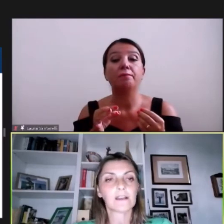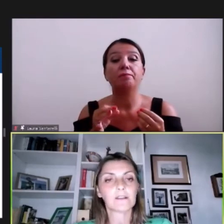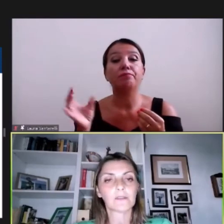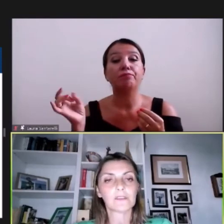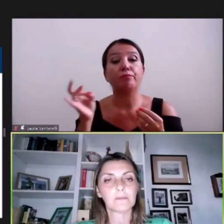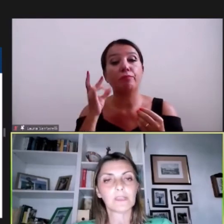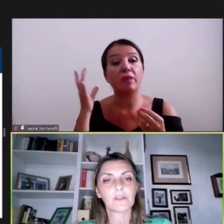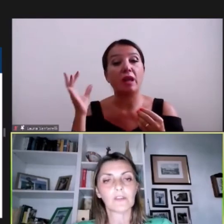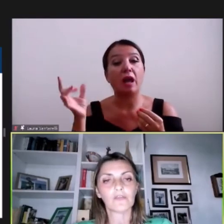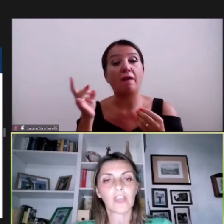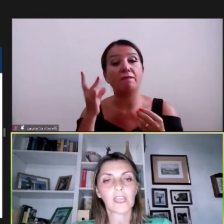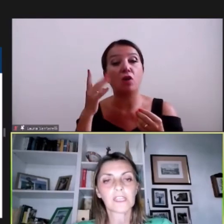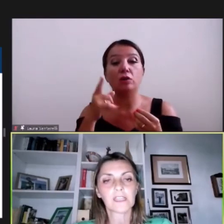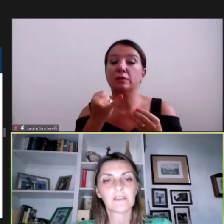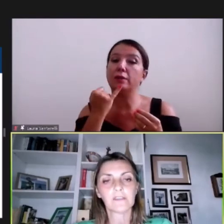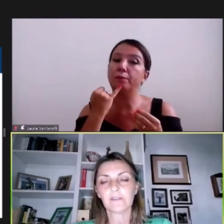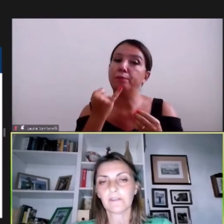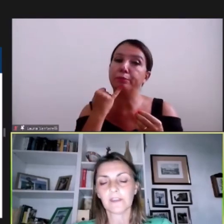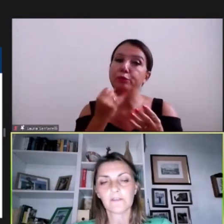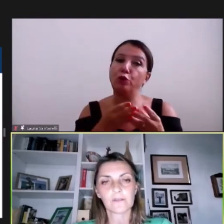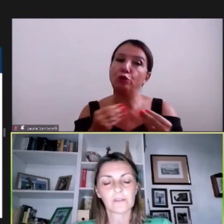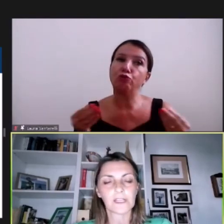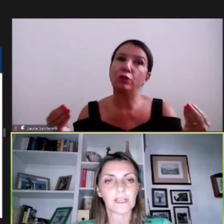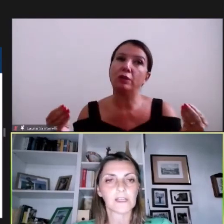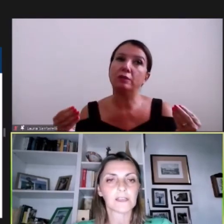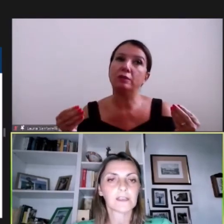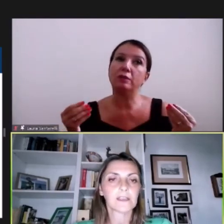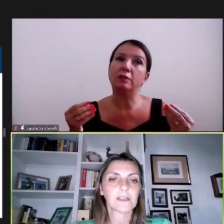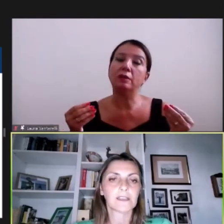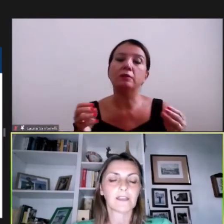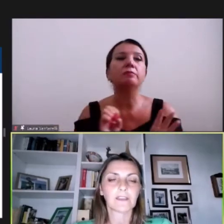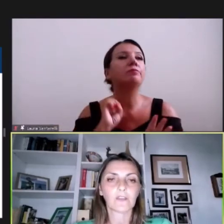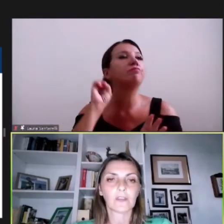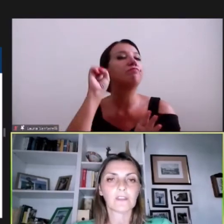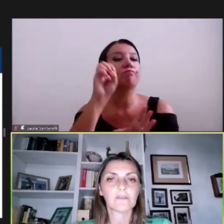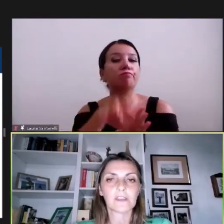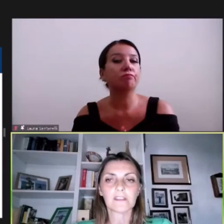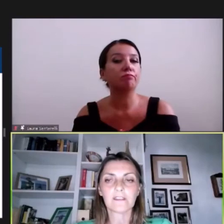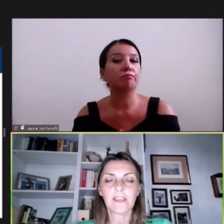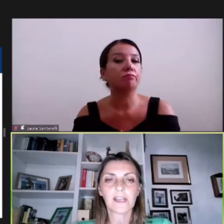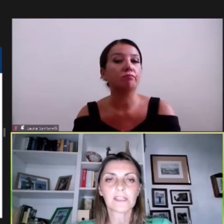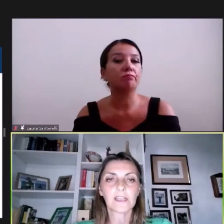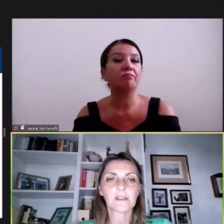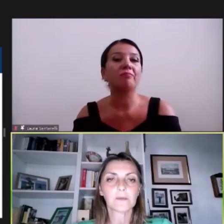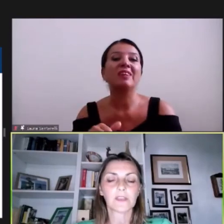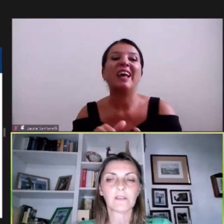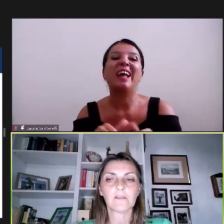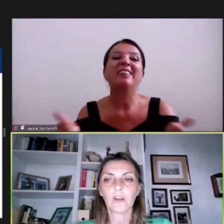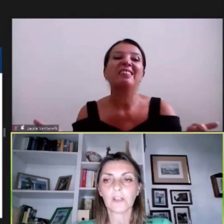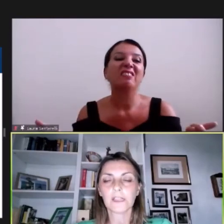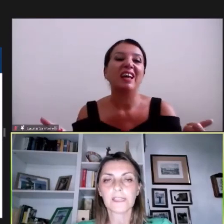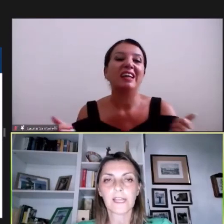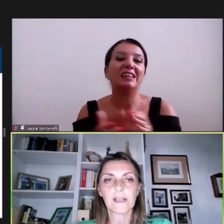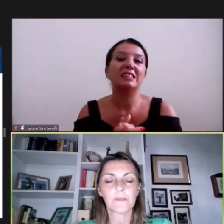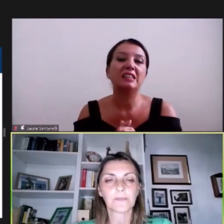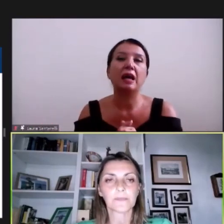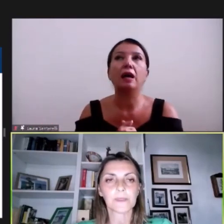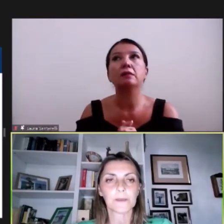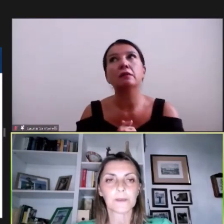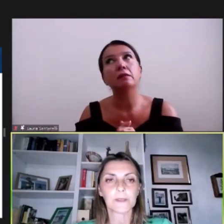talvolta questi piccoli oggetti finiscono nella frazione indifferenziata,